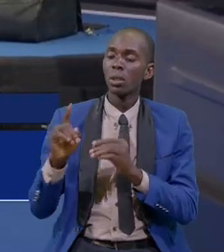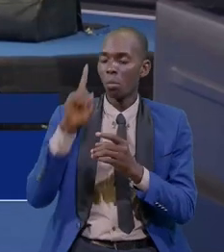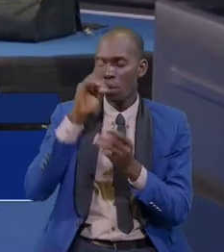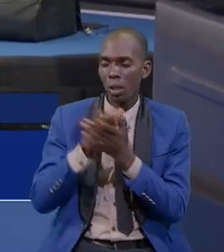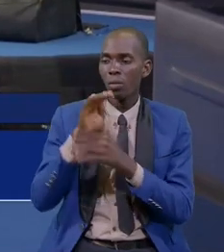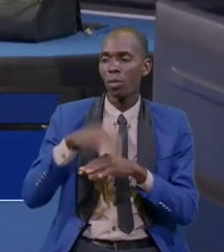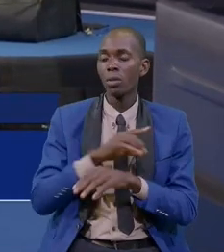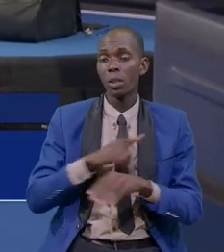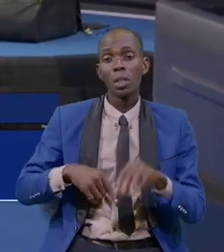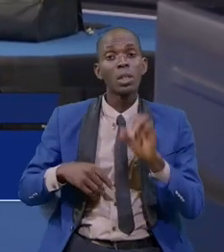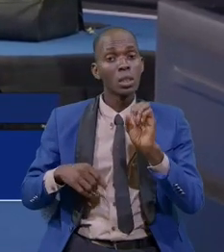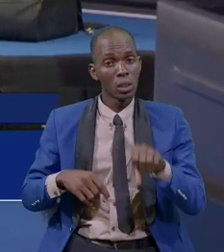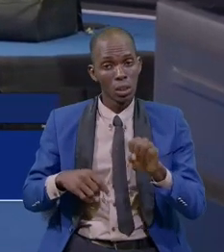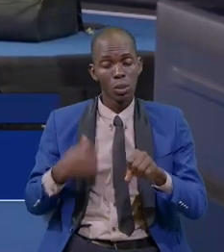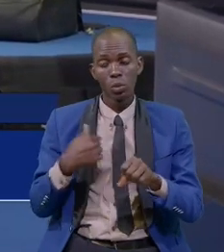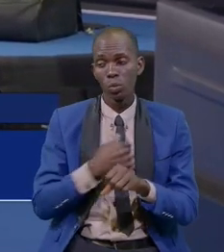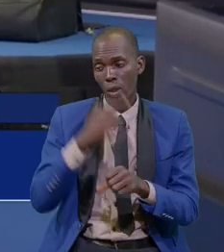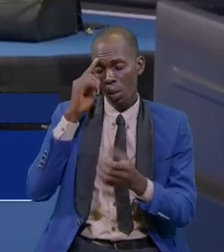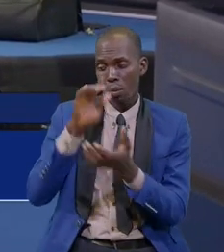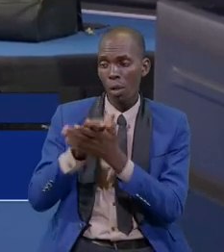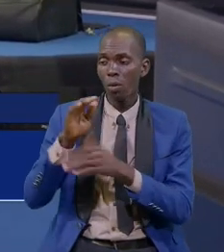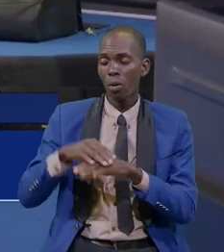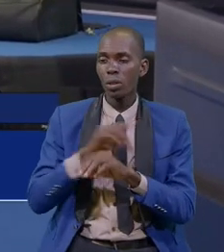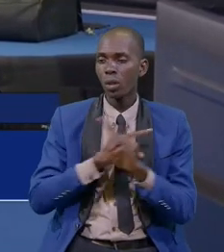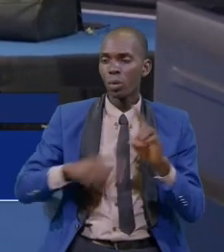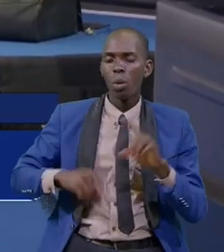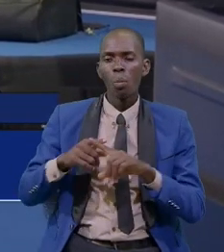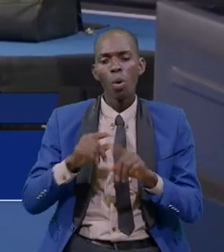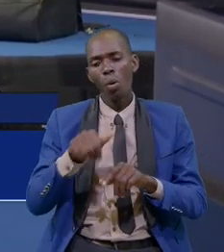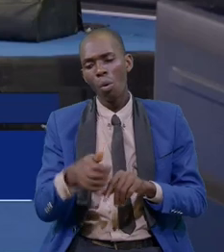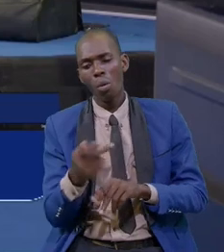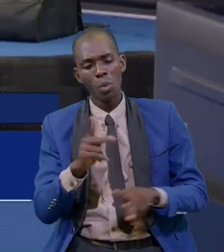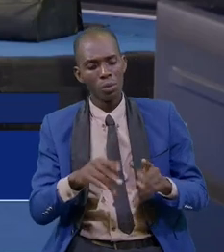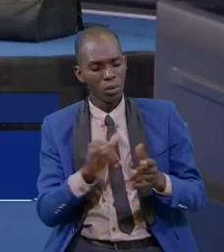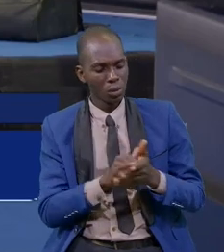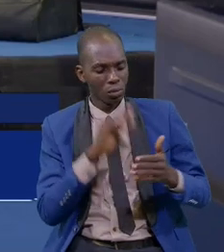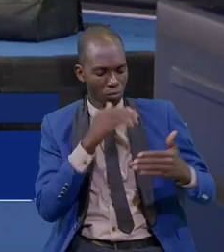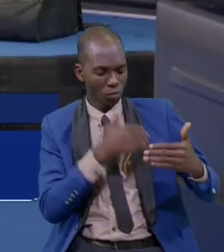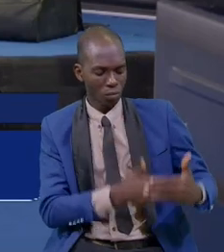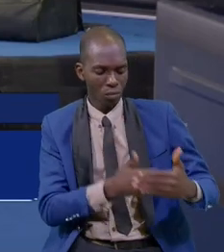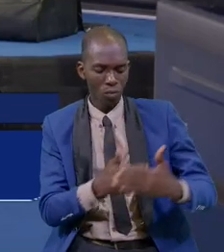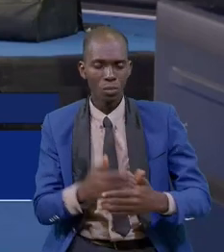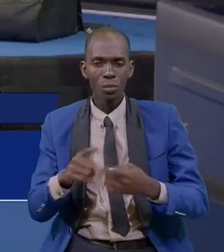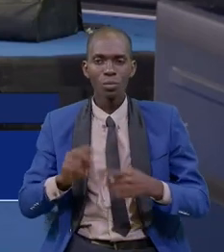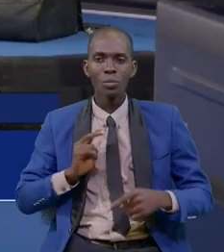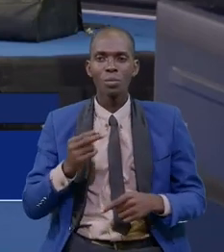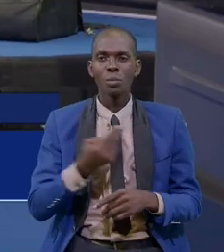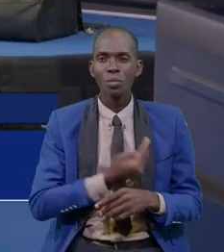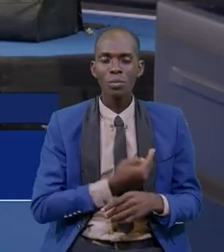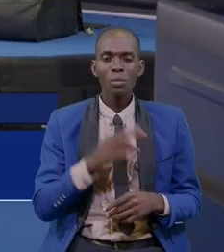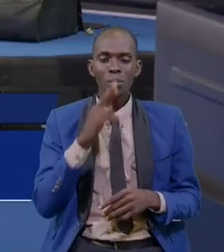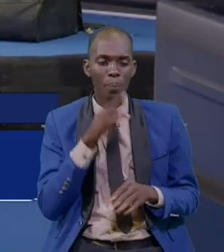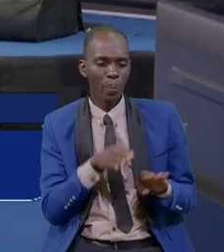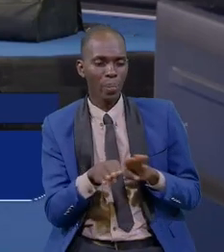ils vont croire au Seigneur, mais toutes les personnes qui nous entourent, Ils sont en train d'agir de